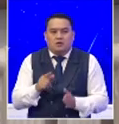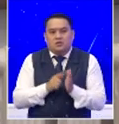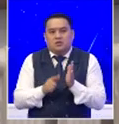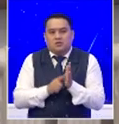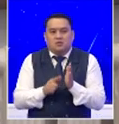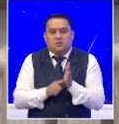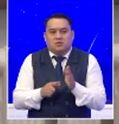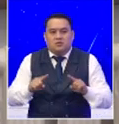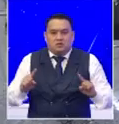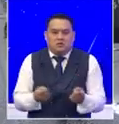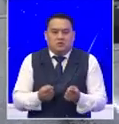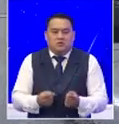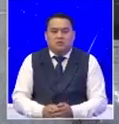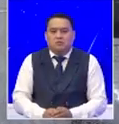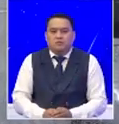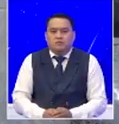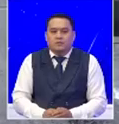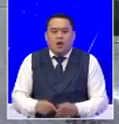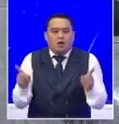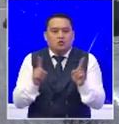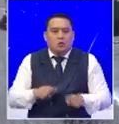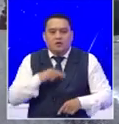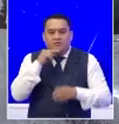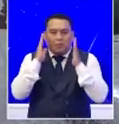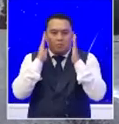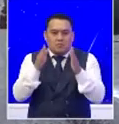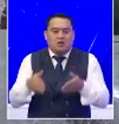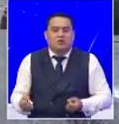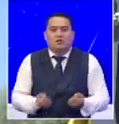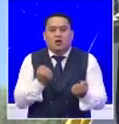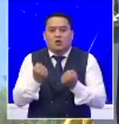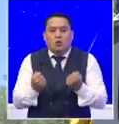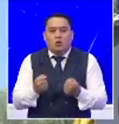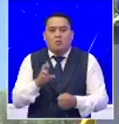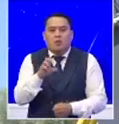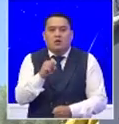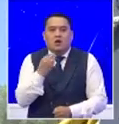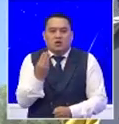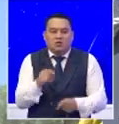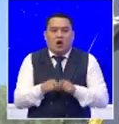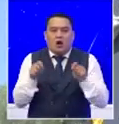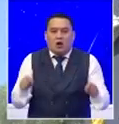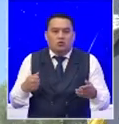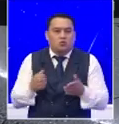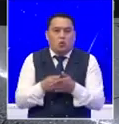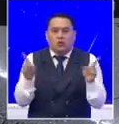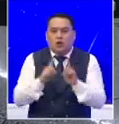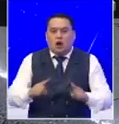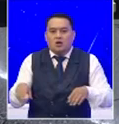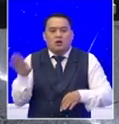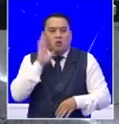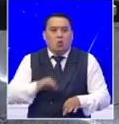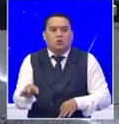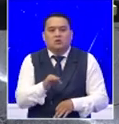70, наверное, сократится. Особое внимание уделяется строительству автодороги до озера Балхаш. С ее открытием добраться до уникального озера